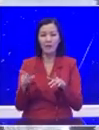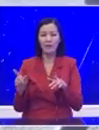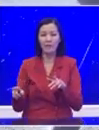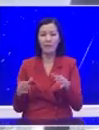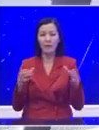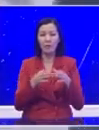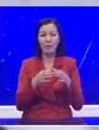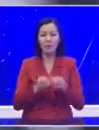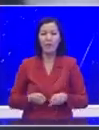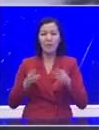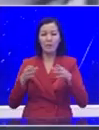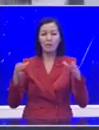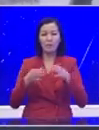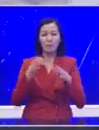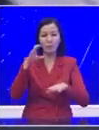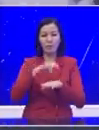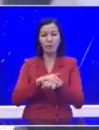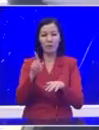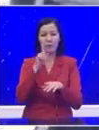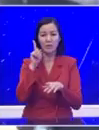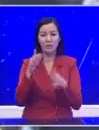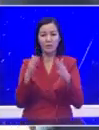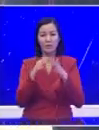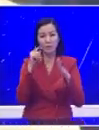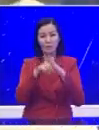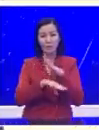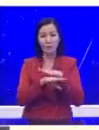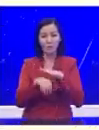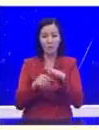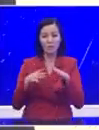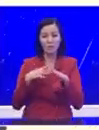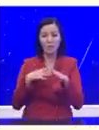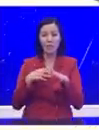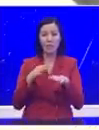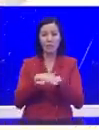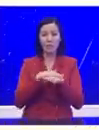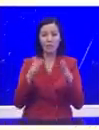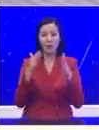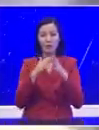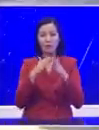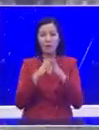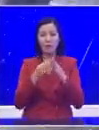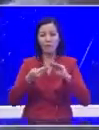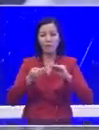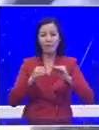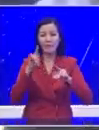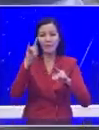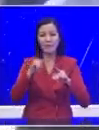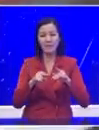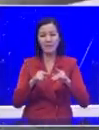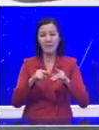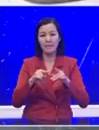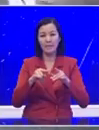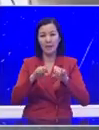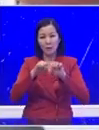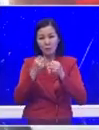құралған қылмыстық топ ұсталған. Жастар пәтер ұрлығымен айналысқан. Көбіне олар тұрғындардың үйлеріне пластикалық терезелерді бұзу